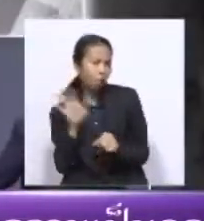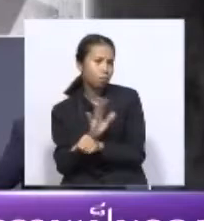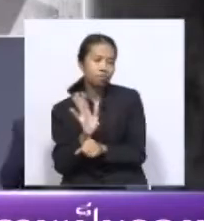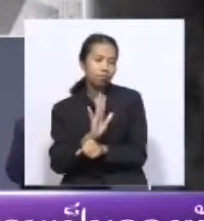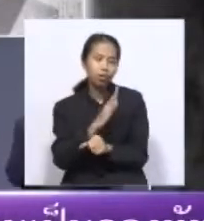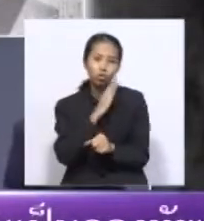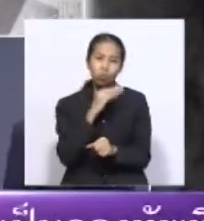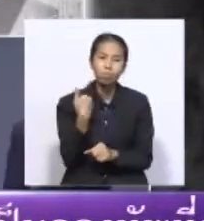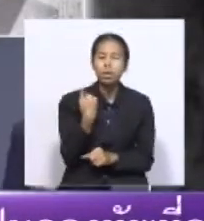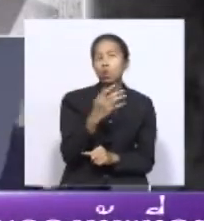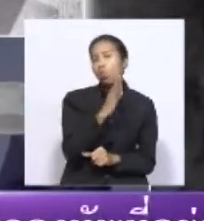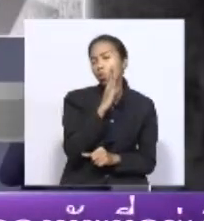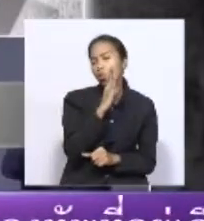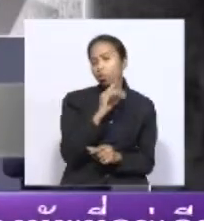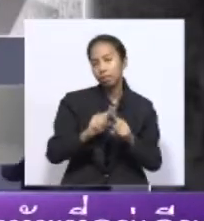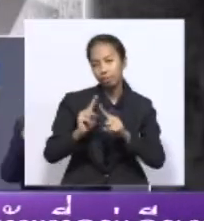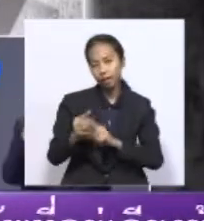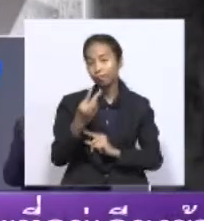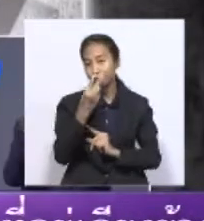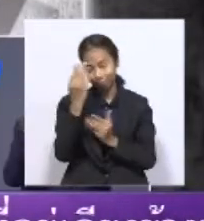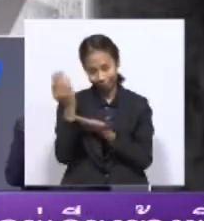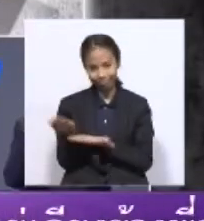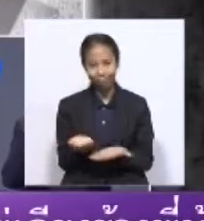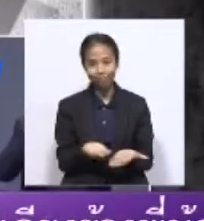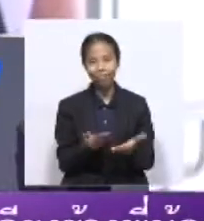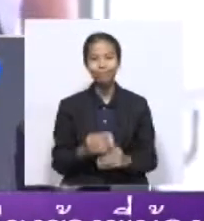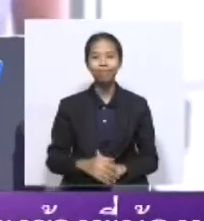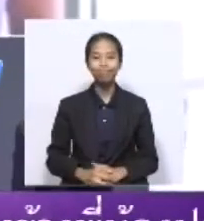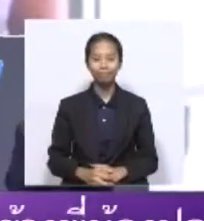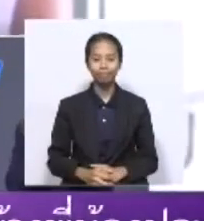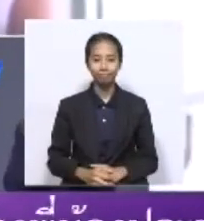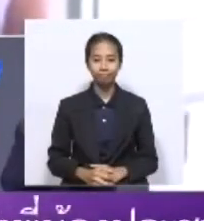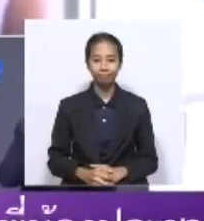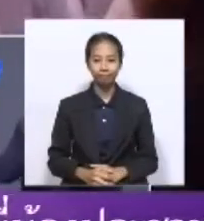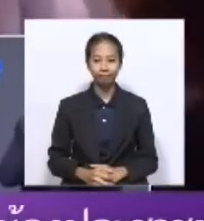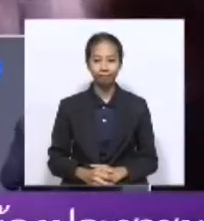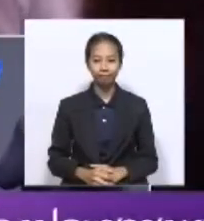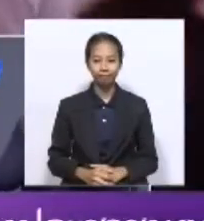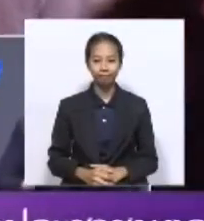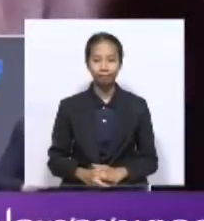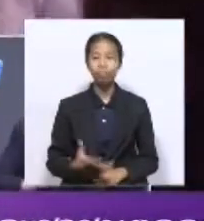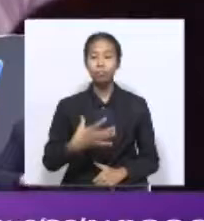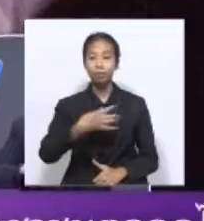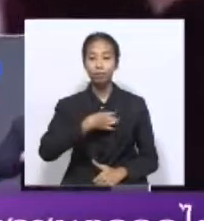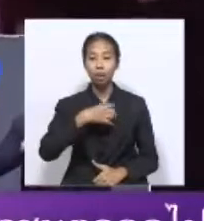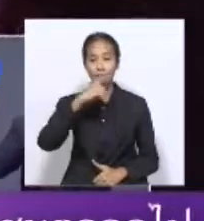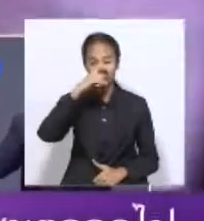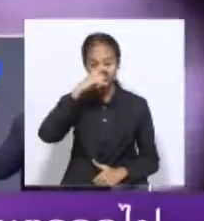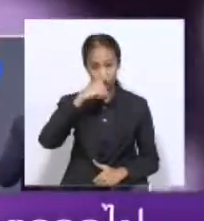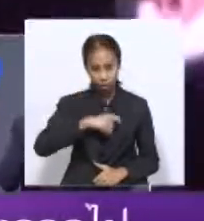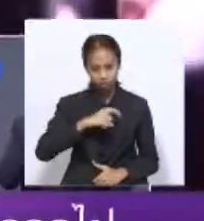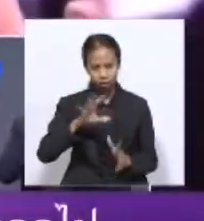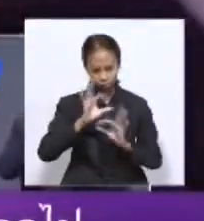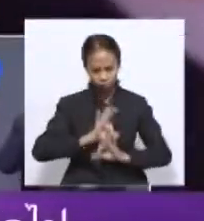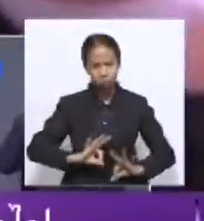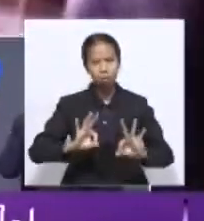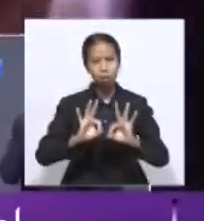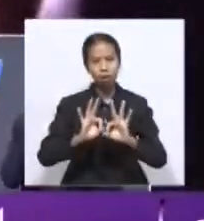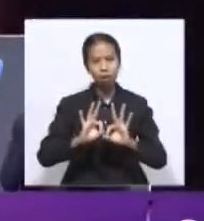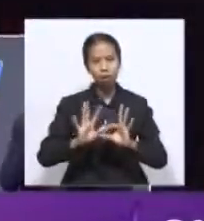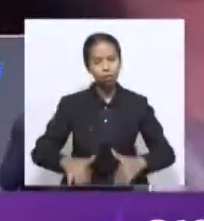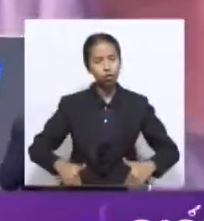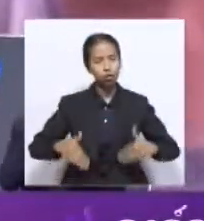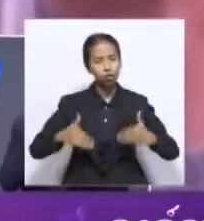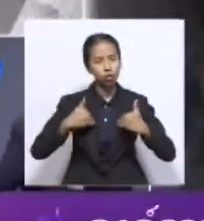ดเบือนต่างๆลองไปฟังเสียงท่านหน่อยค่ะ ผมก็อยากให้คนไทยทุกคนควรยึดหัวใจนักปราชญ์นะครับในการใช้